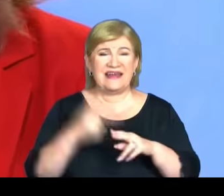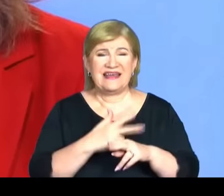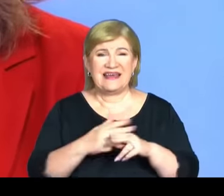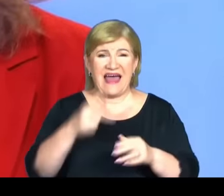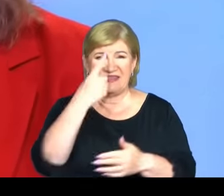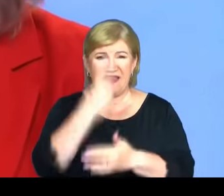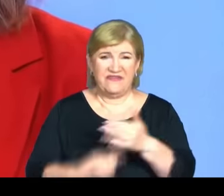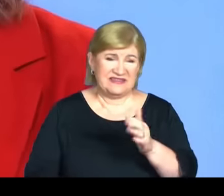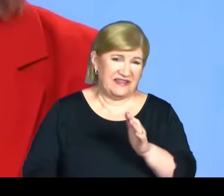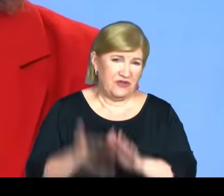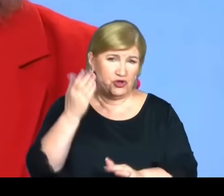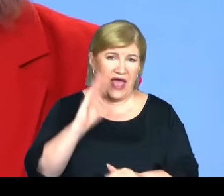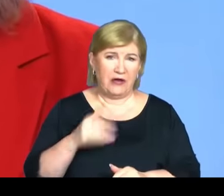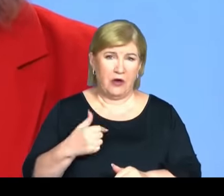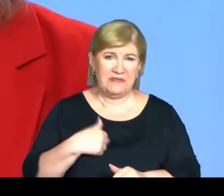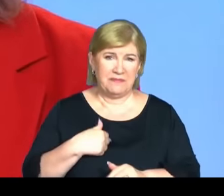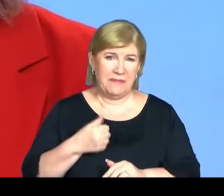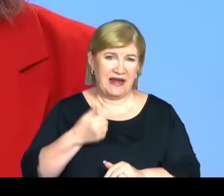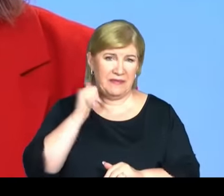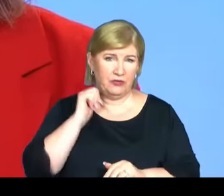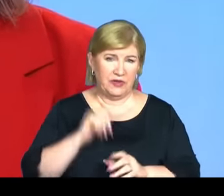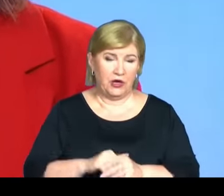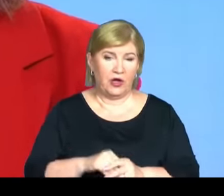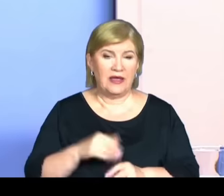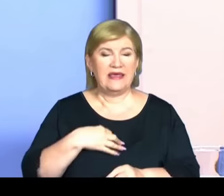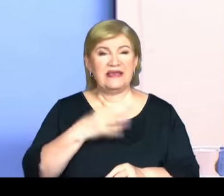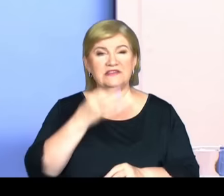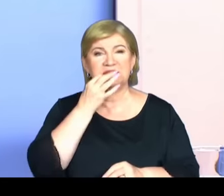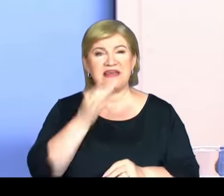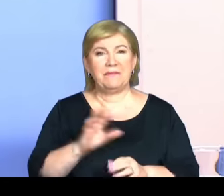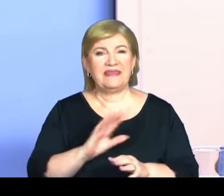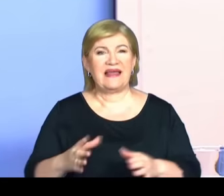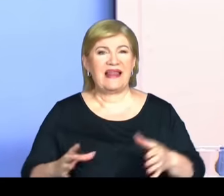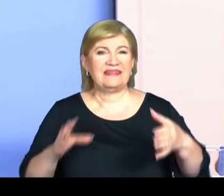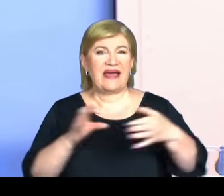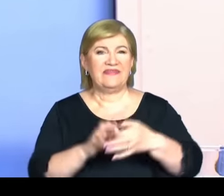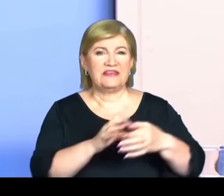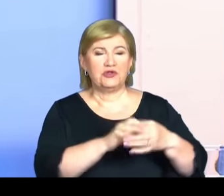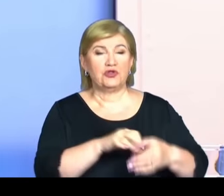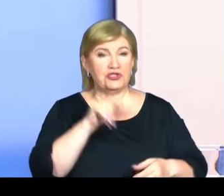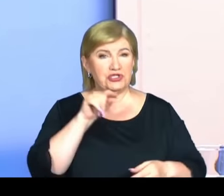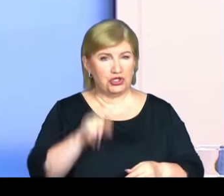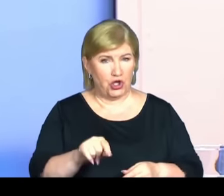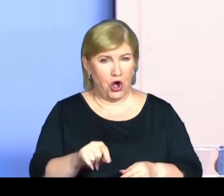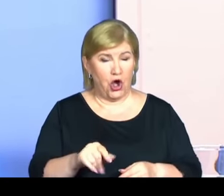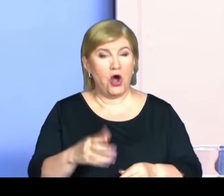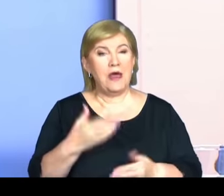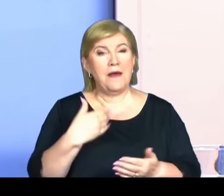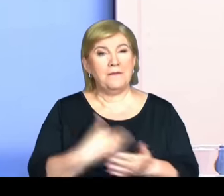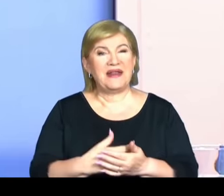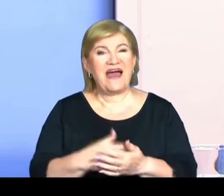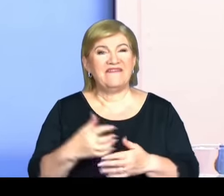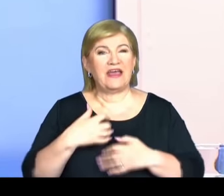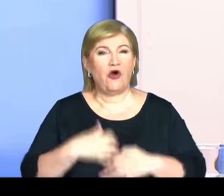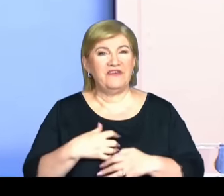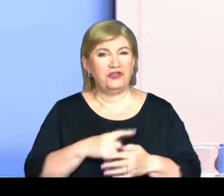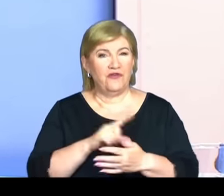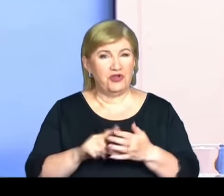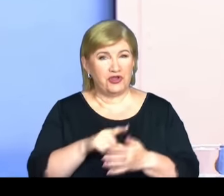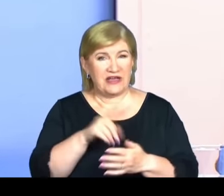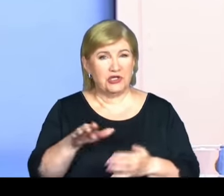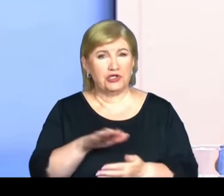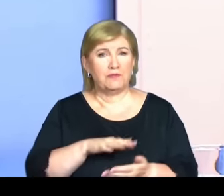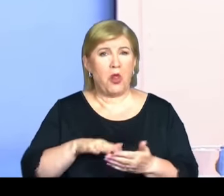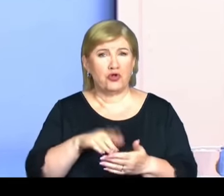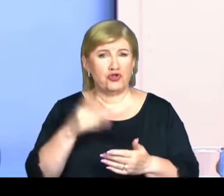my minulý rok. Takže to sú tie výsledky. Sa to pýtal len v kontexte toho, že teda práve od tých covidových časov je spoločnosť polarizovaná,